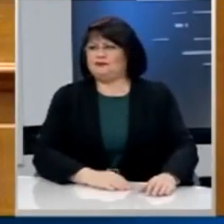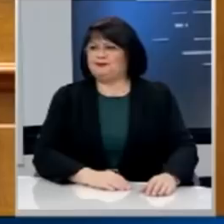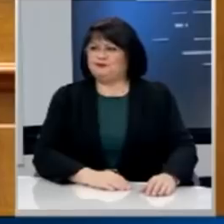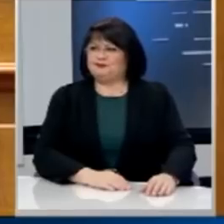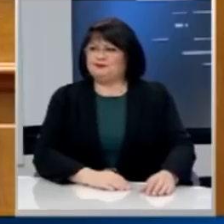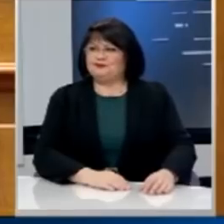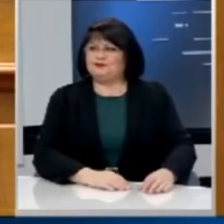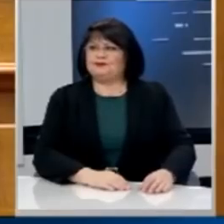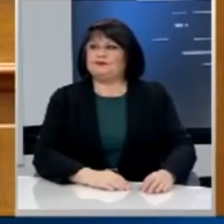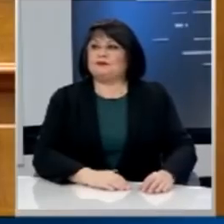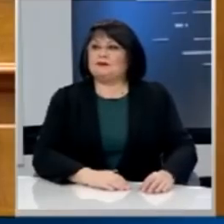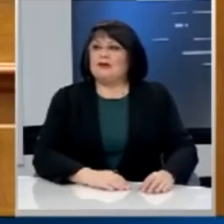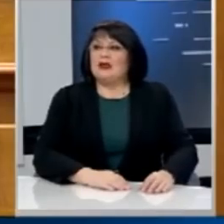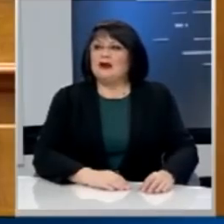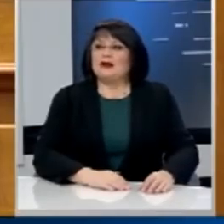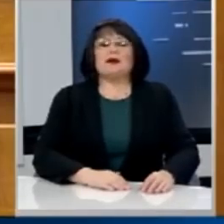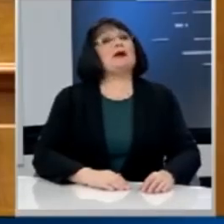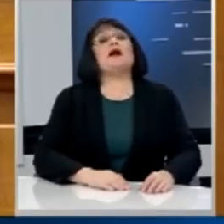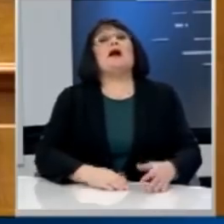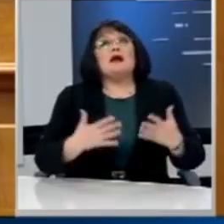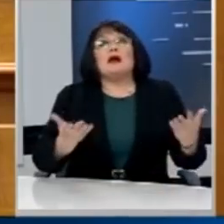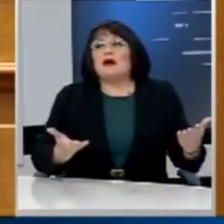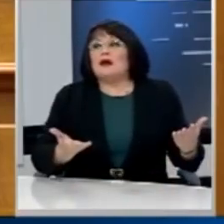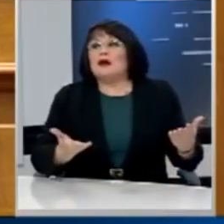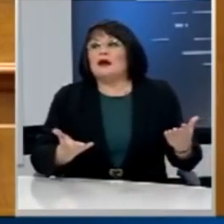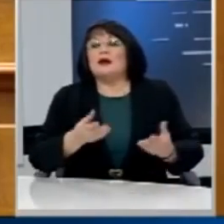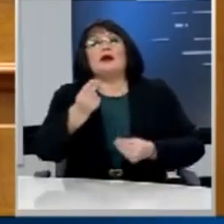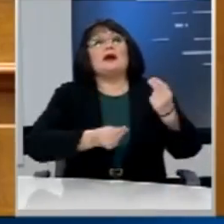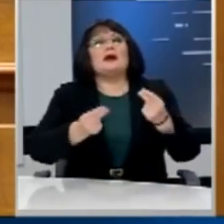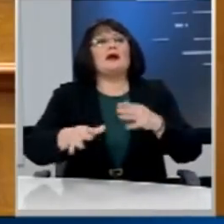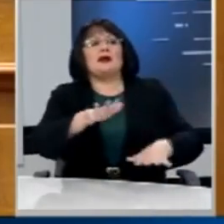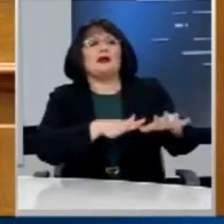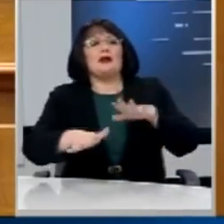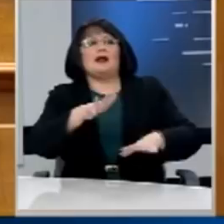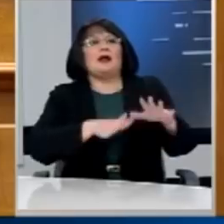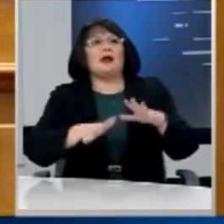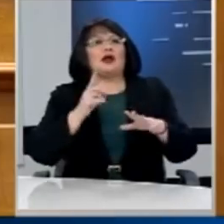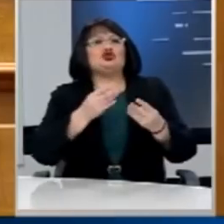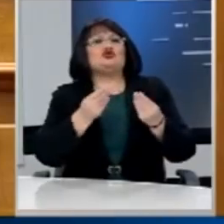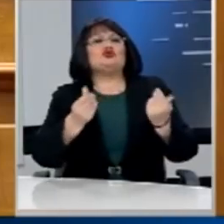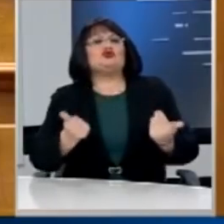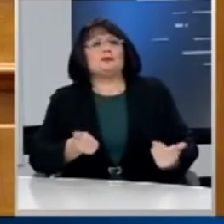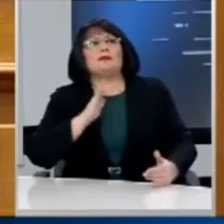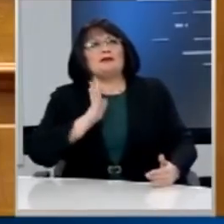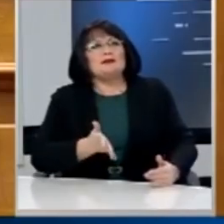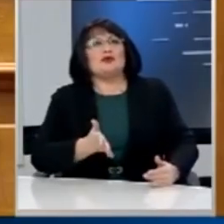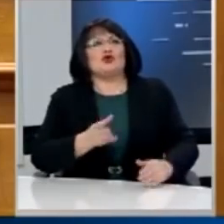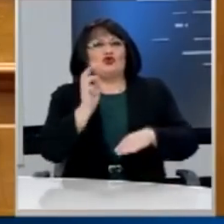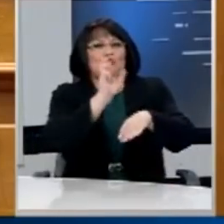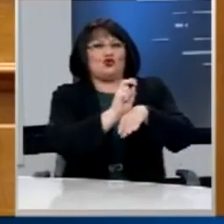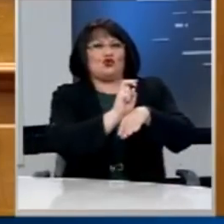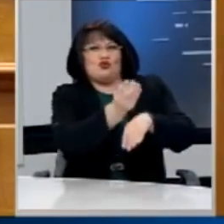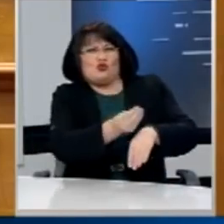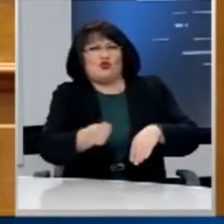Αυτή ήταν η λογιστική αλχημία η οποία σας επέτρεπε να παράγετε υπερπλεονάσματα,